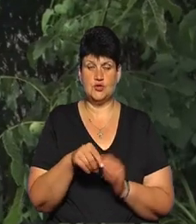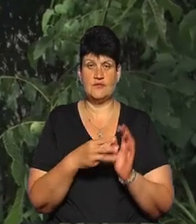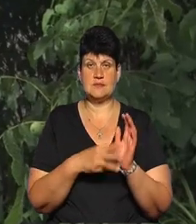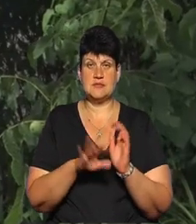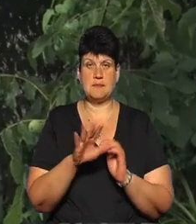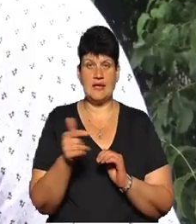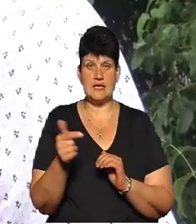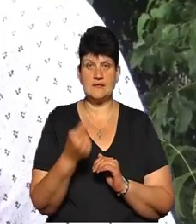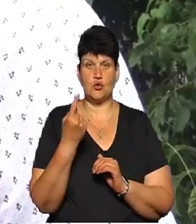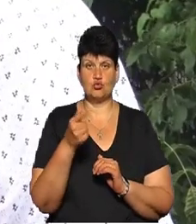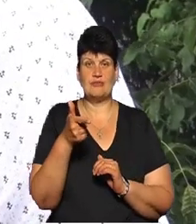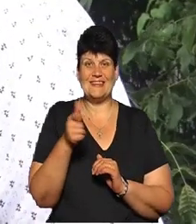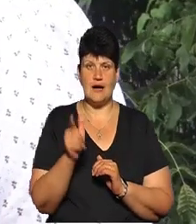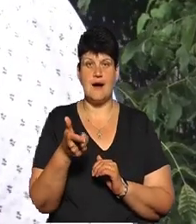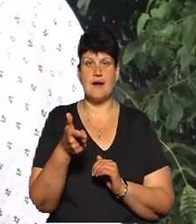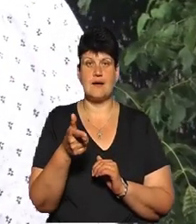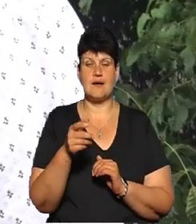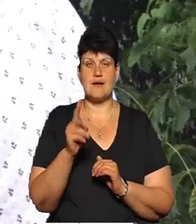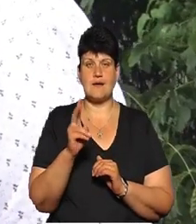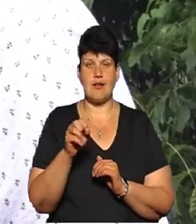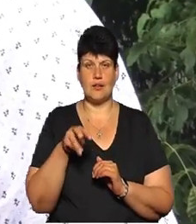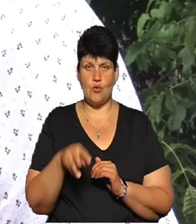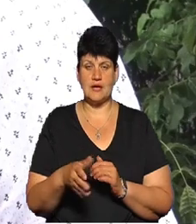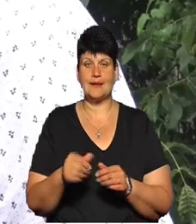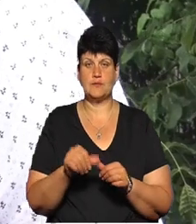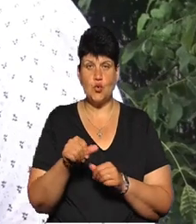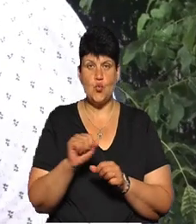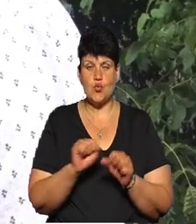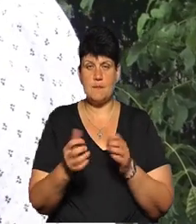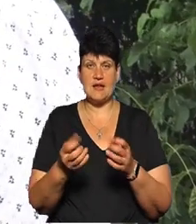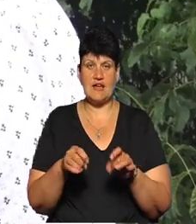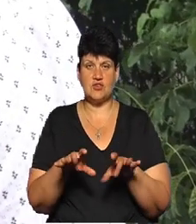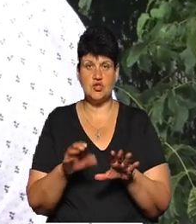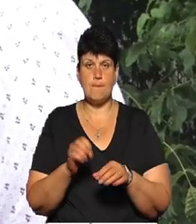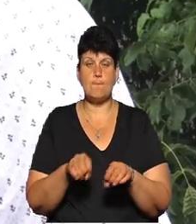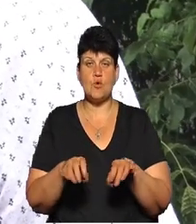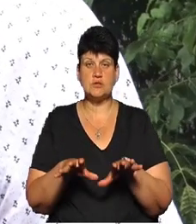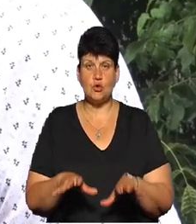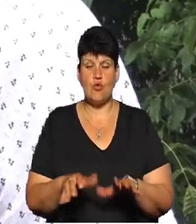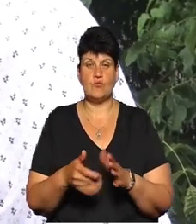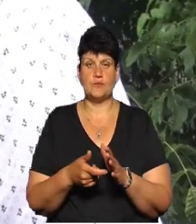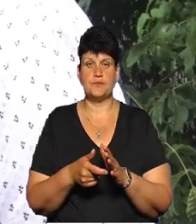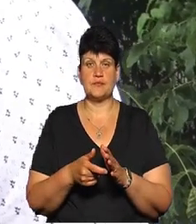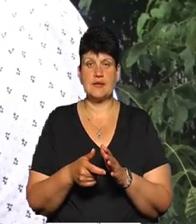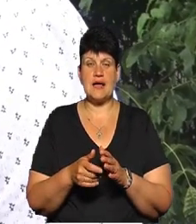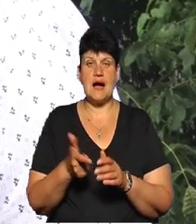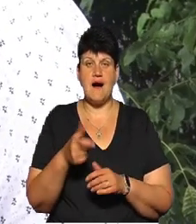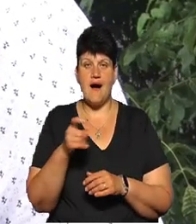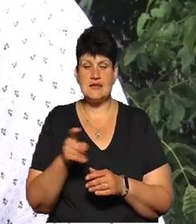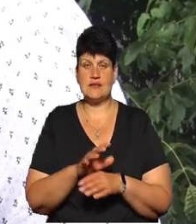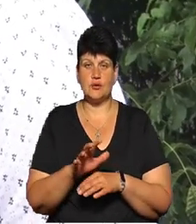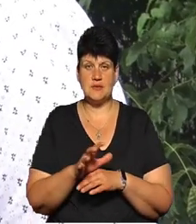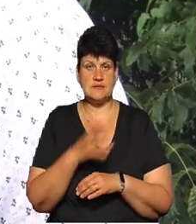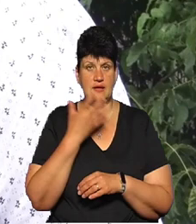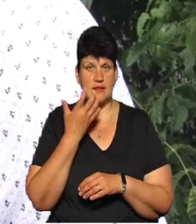гривень за 1 гігакалорію. Крім цого, ще уряд прийняв своїм рішенням постанову, відповідно до якої газ для виробництва теплової